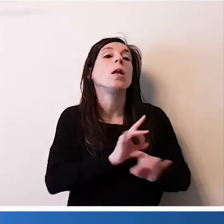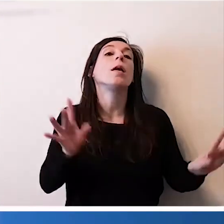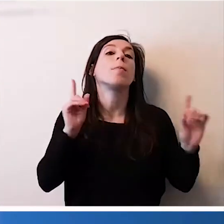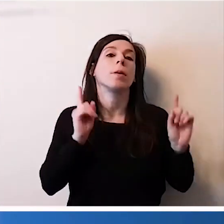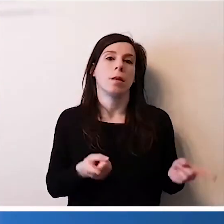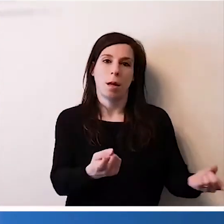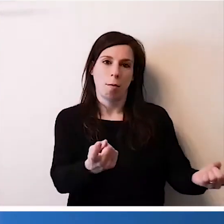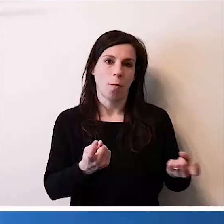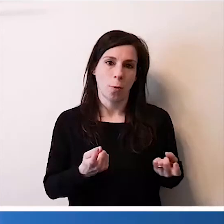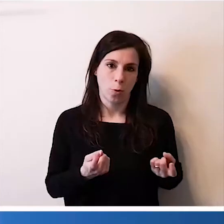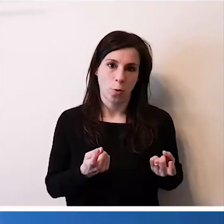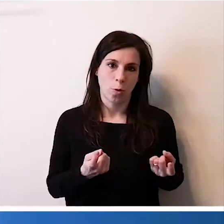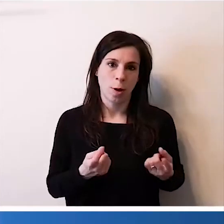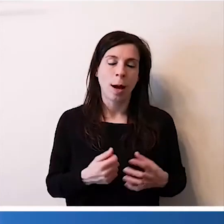liberamente.